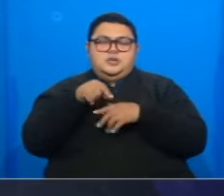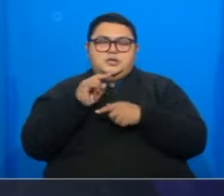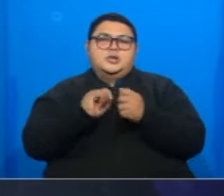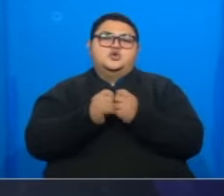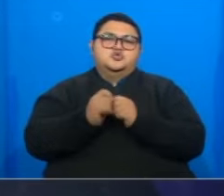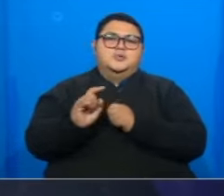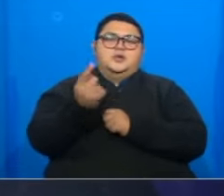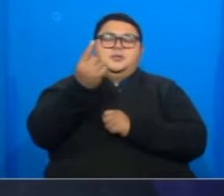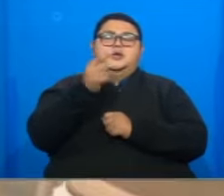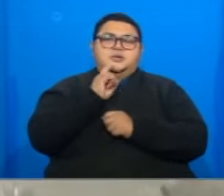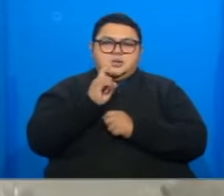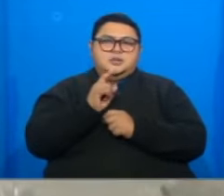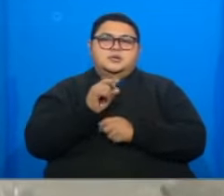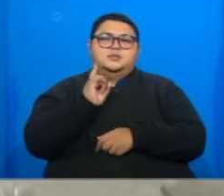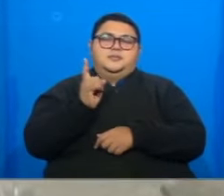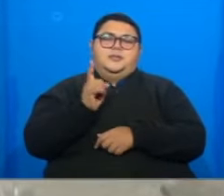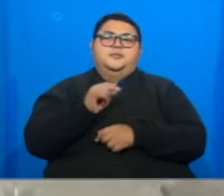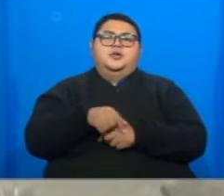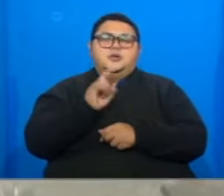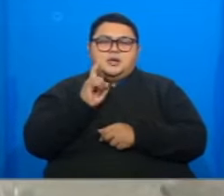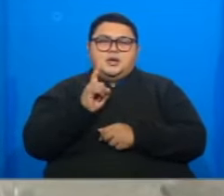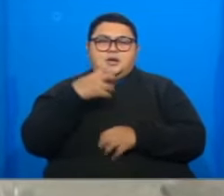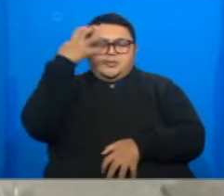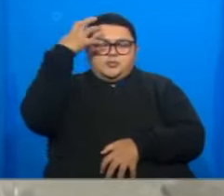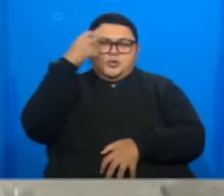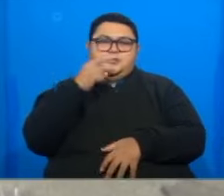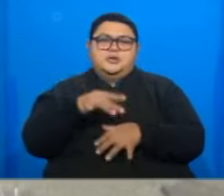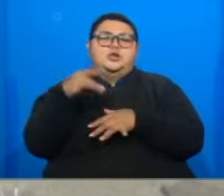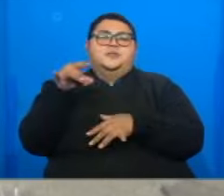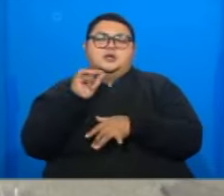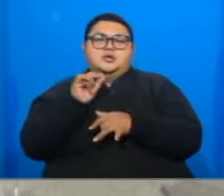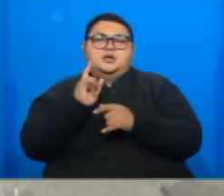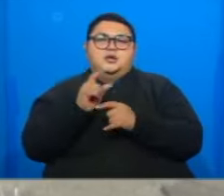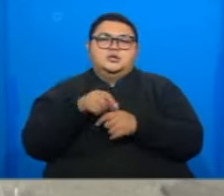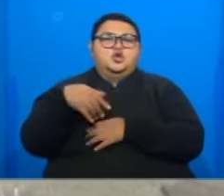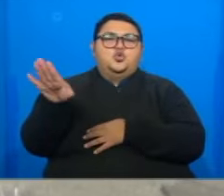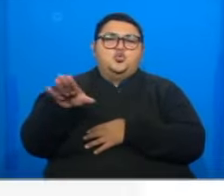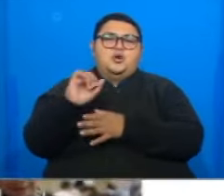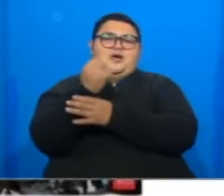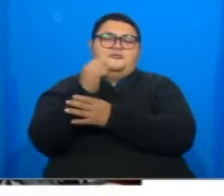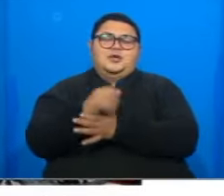kasus pertama yang disebabkan oleh Clade I yang berhasil didiagnosis di luar benua Afrika.